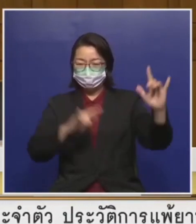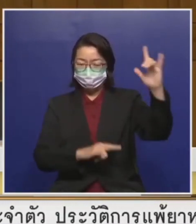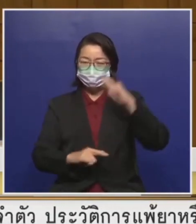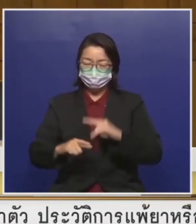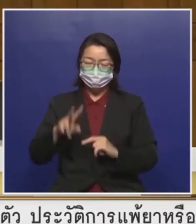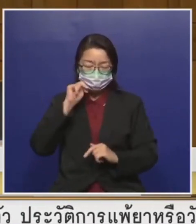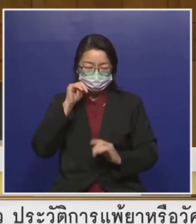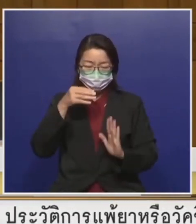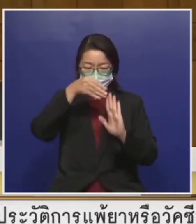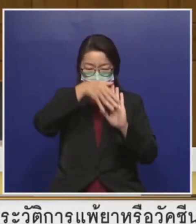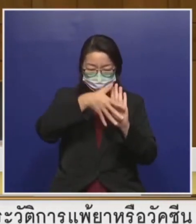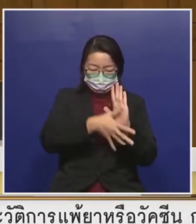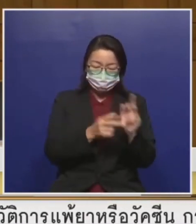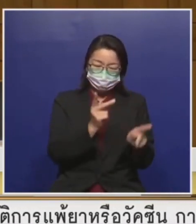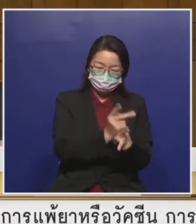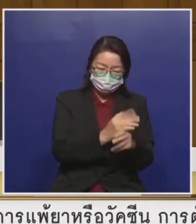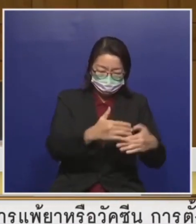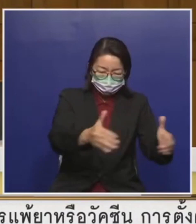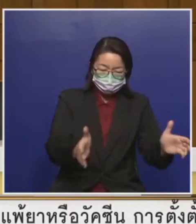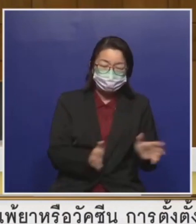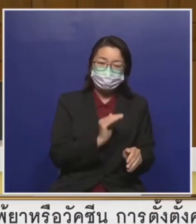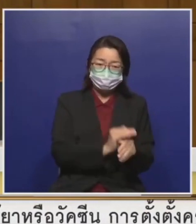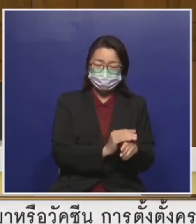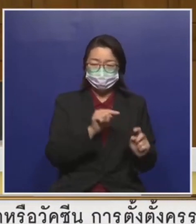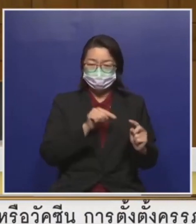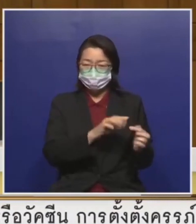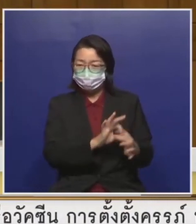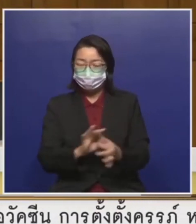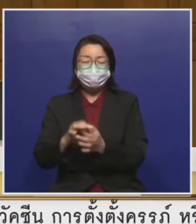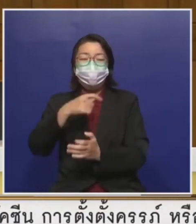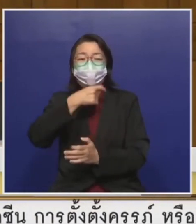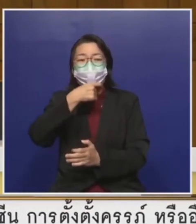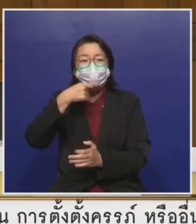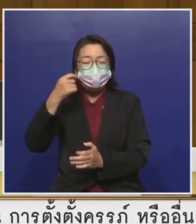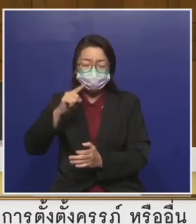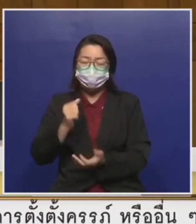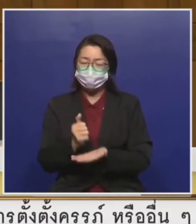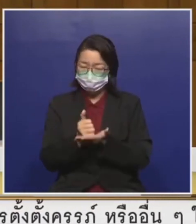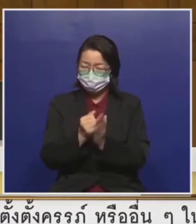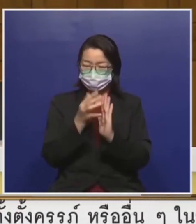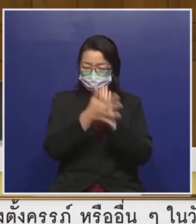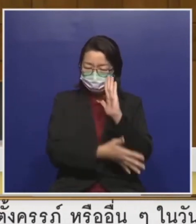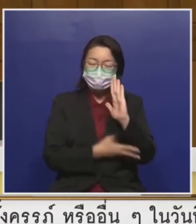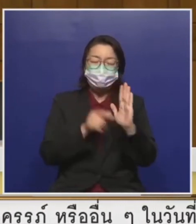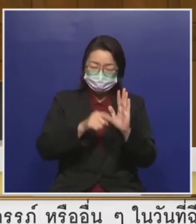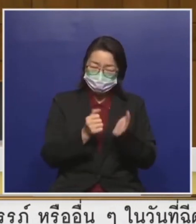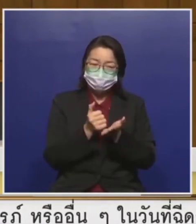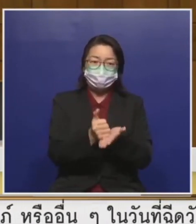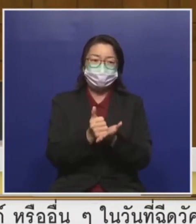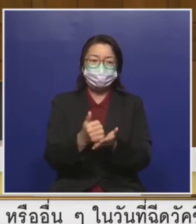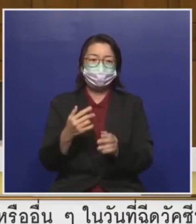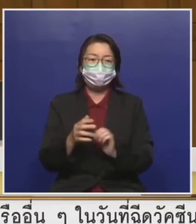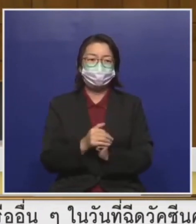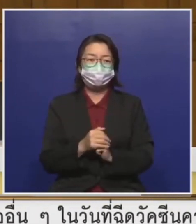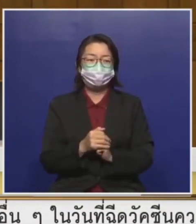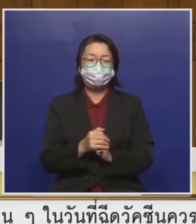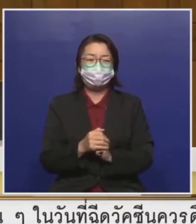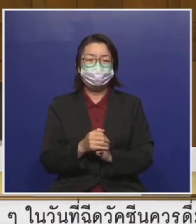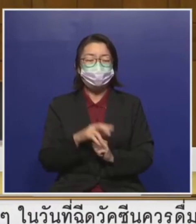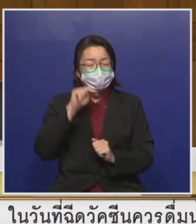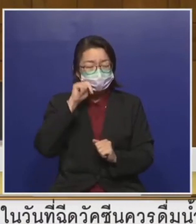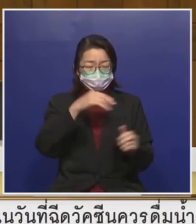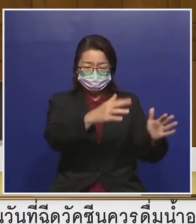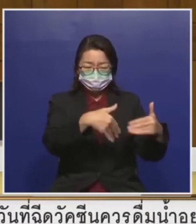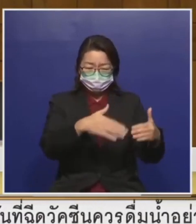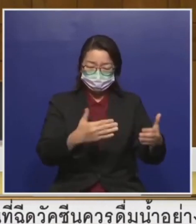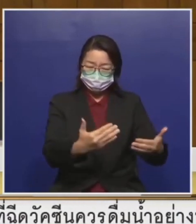เวลาน้ำท่วมเวลาน้ำแรงนั่นแหละครับสิ่งที่เราต้องมองภาพรวมของประเทศถ้าเราตัดงบประมาณทั้งหมดลงไปทุกกระทรวงลงไ